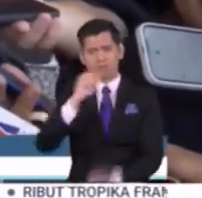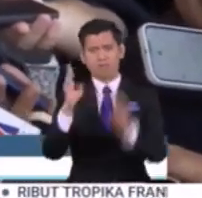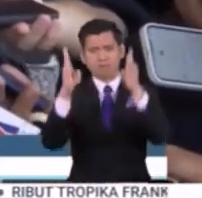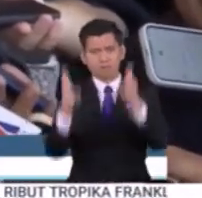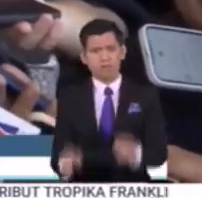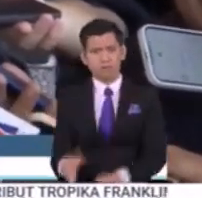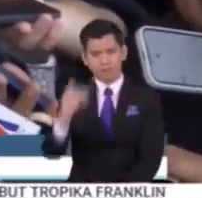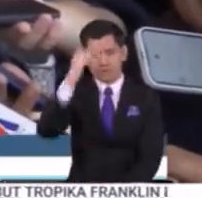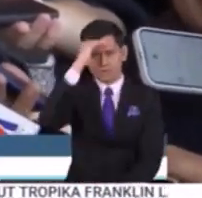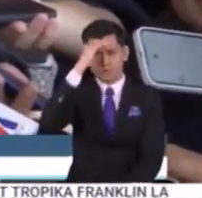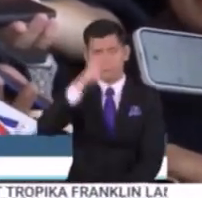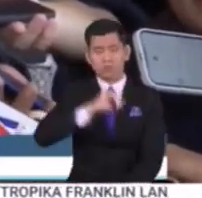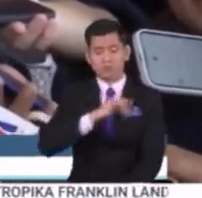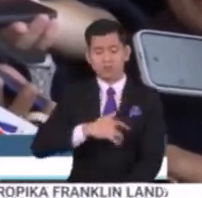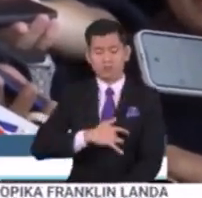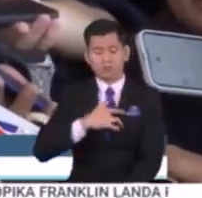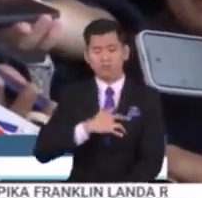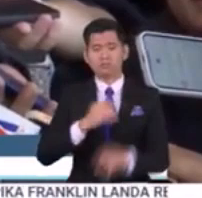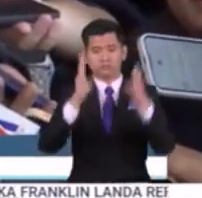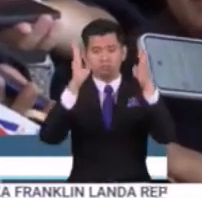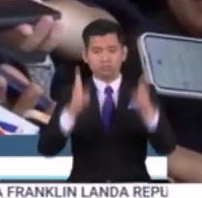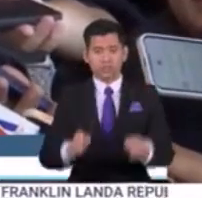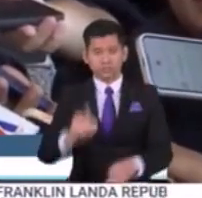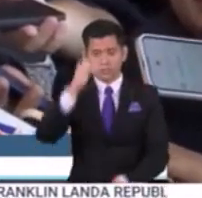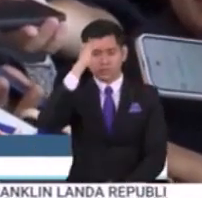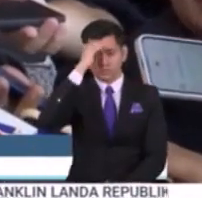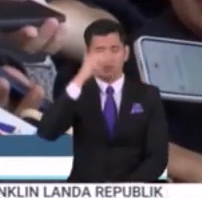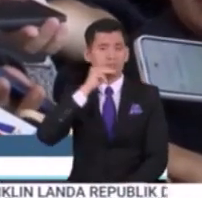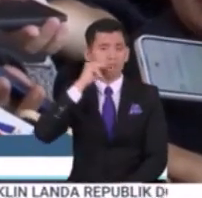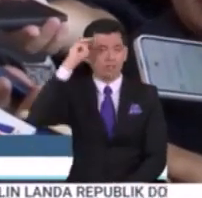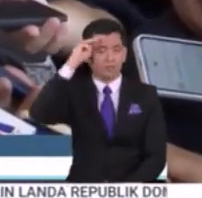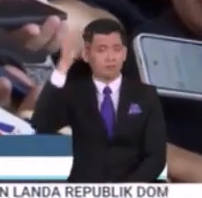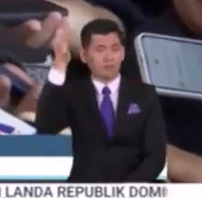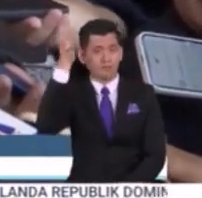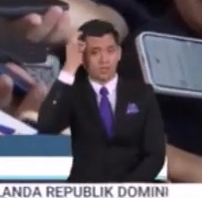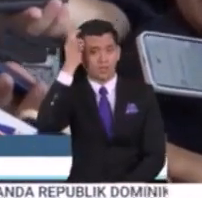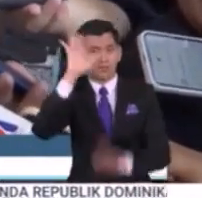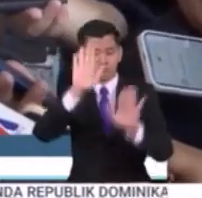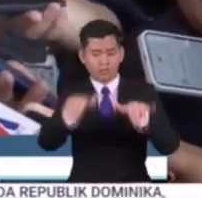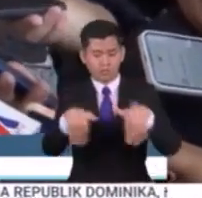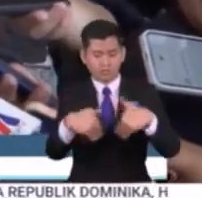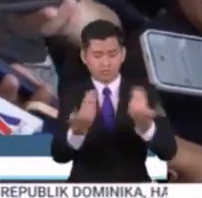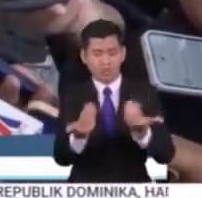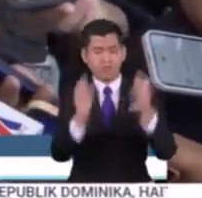rasa bangsa Johor lagi matang jugalah dalam